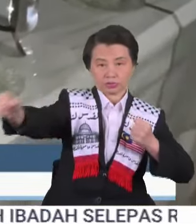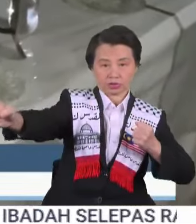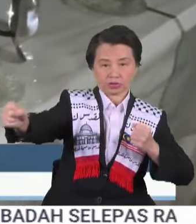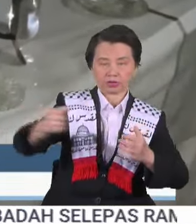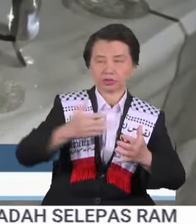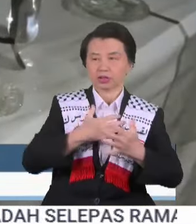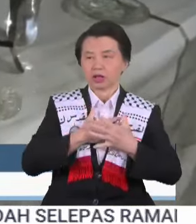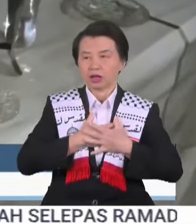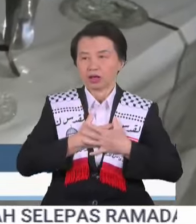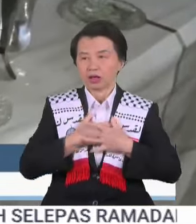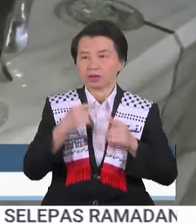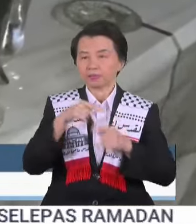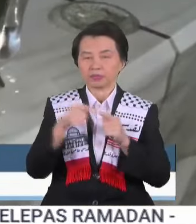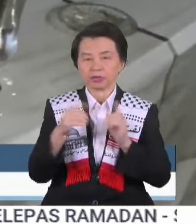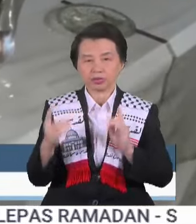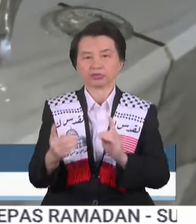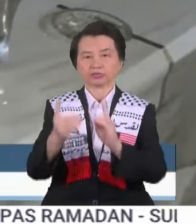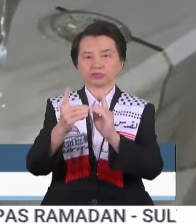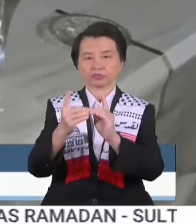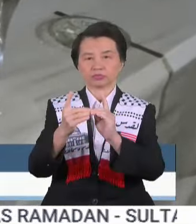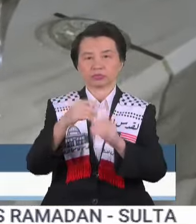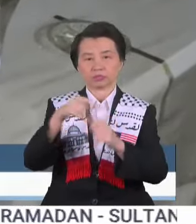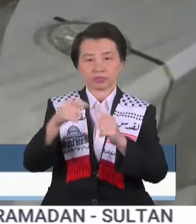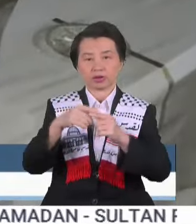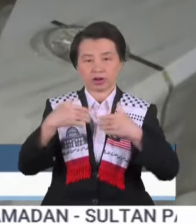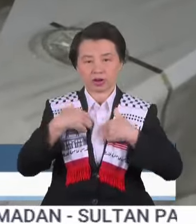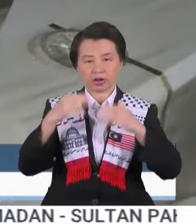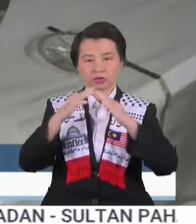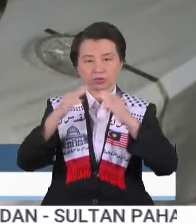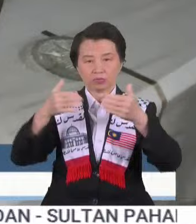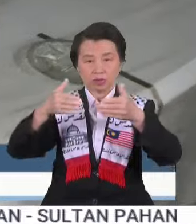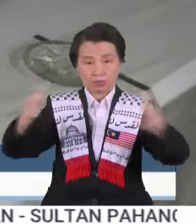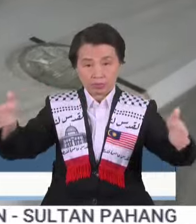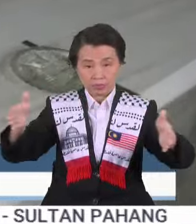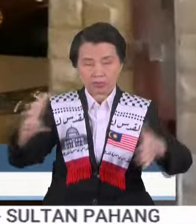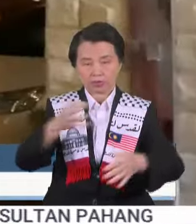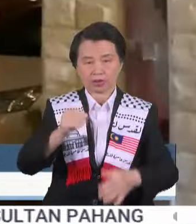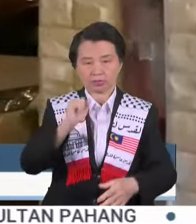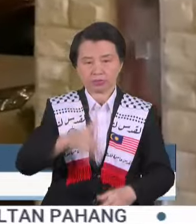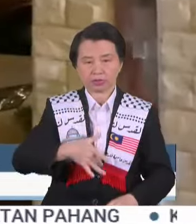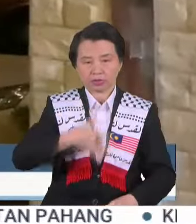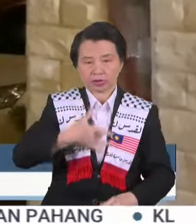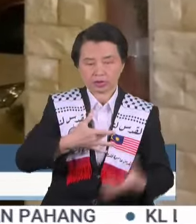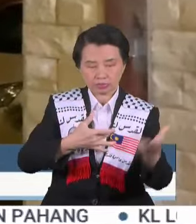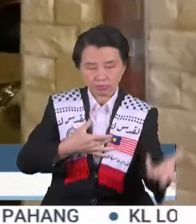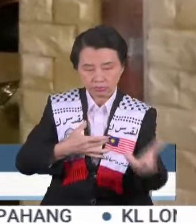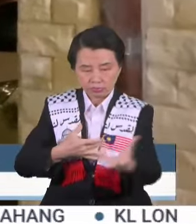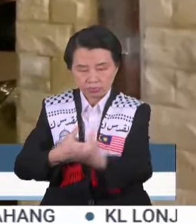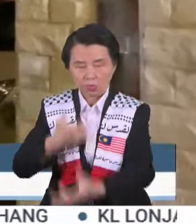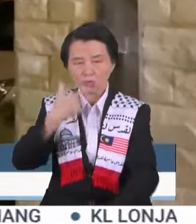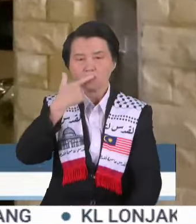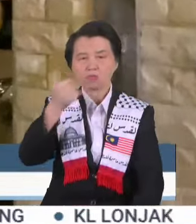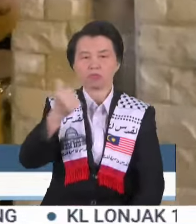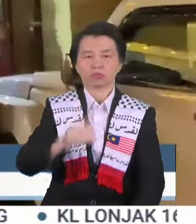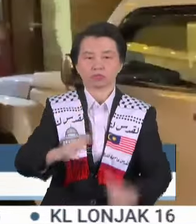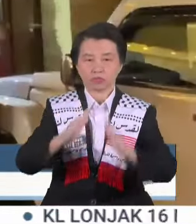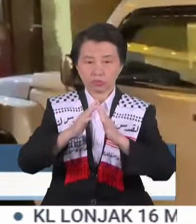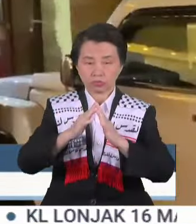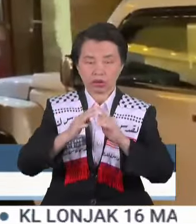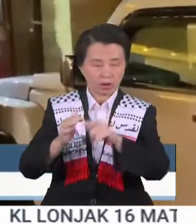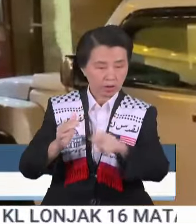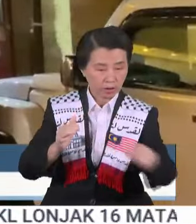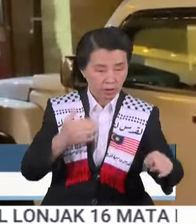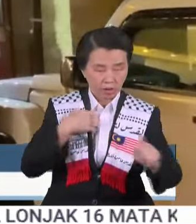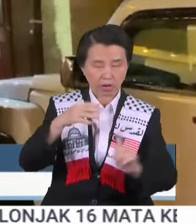terubat tatkala berjumpa semasa rumah terbuka. Selain berpeluang merasai pelbagai hidangan enak, rumah terbuka juga